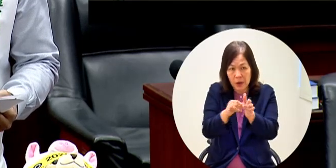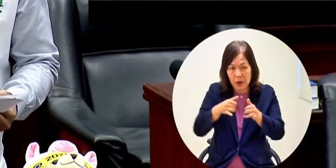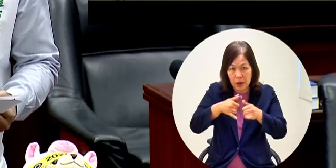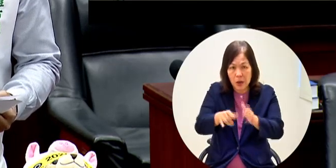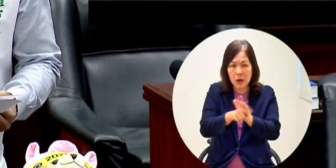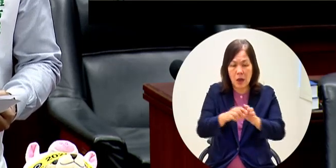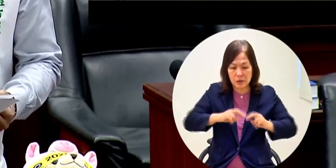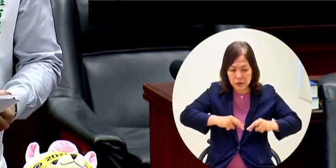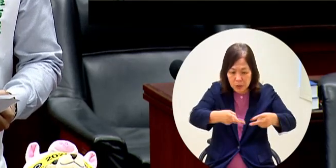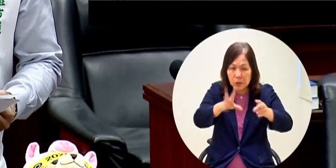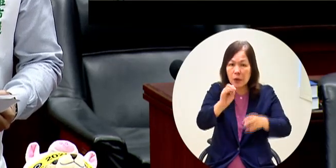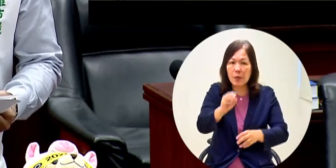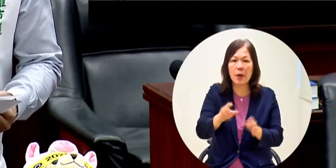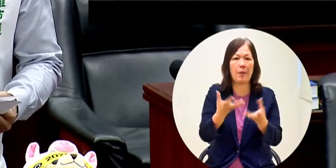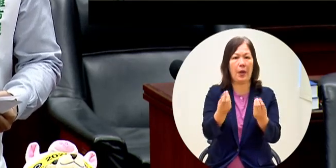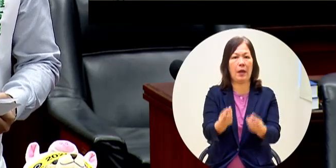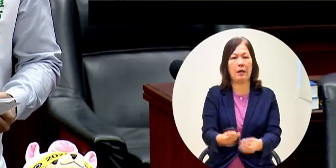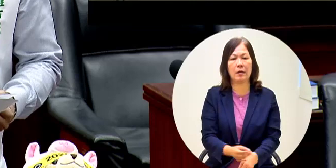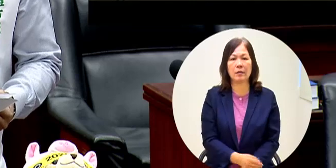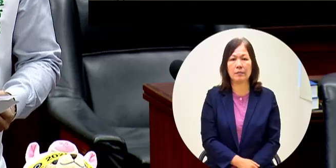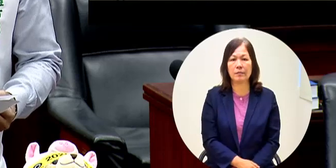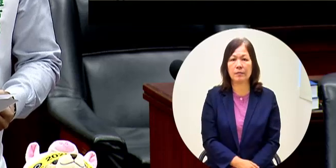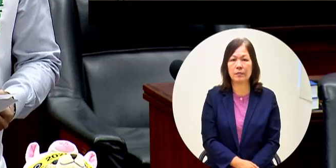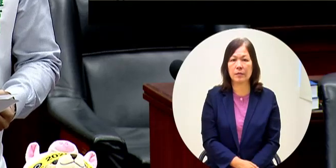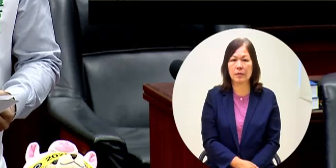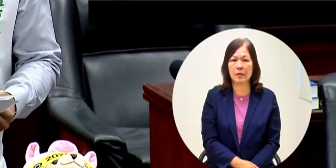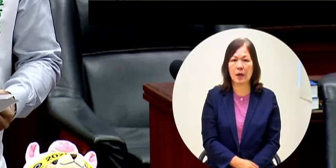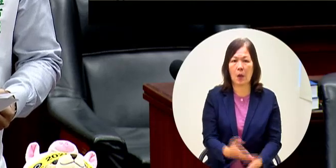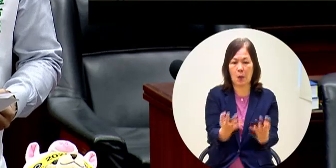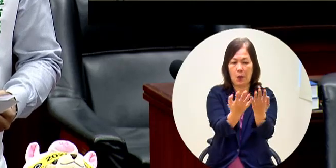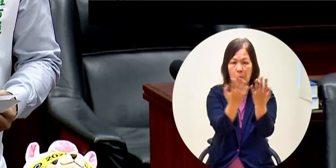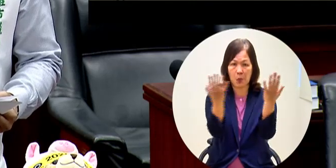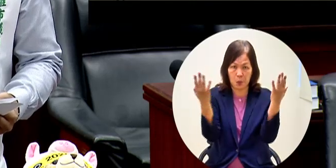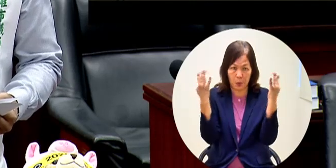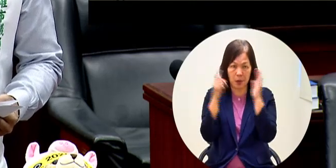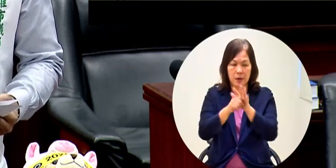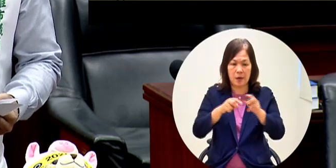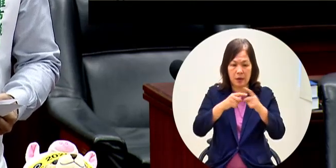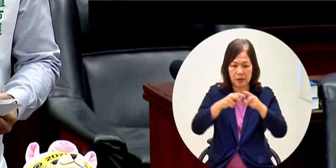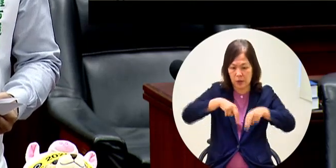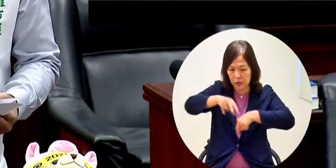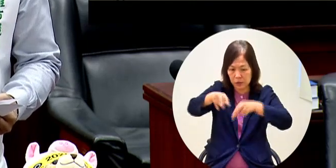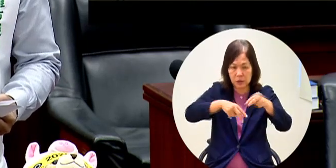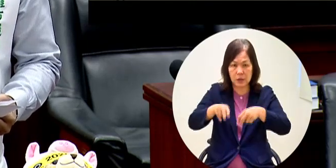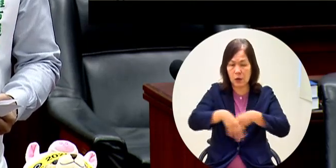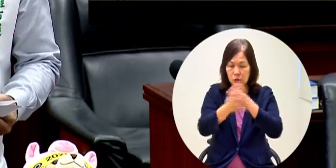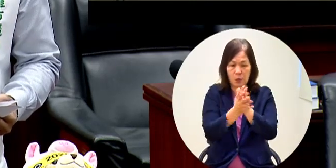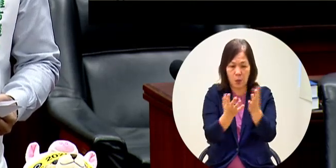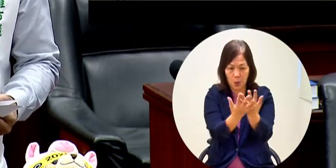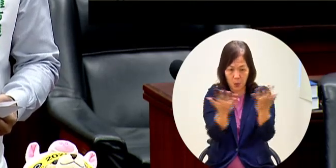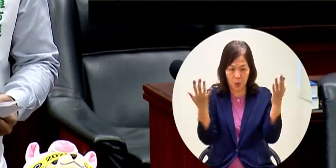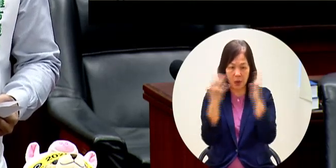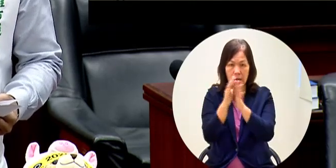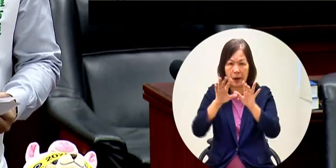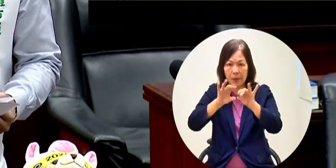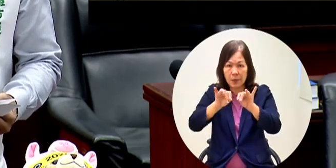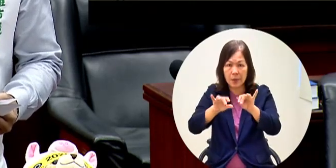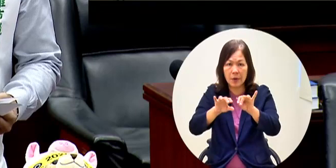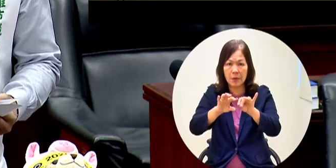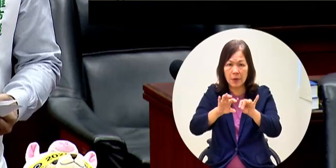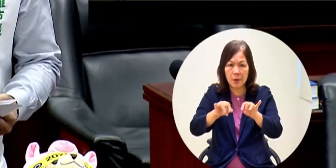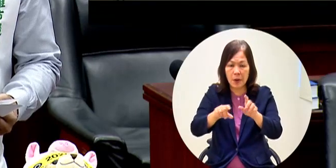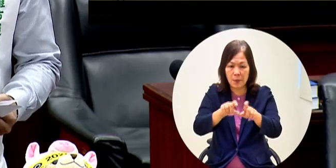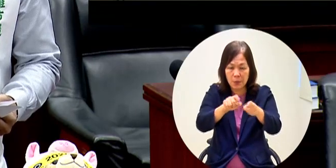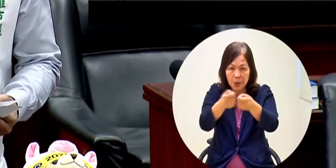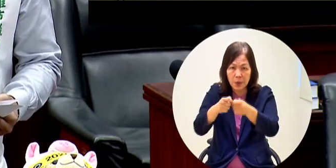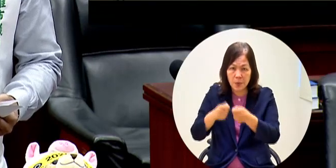啦，引用威力把人行道规个围起来，涂骹焊接角体。